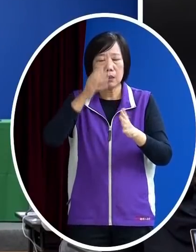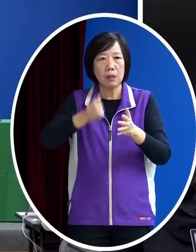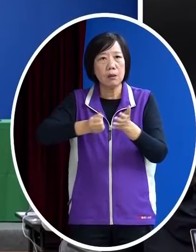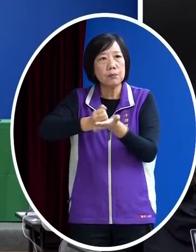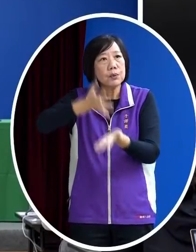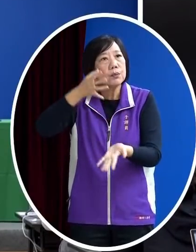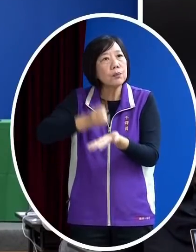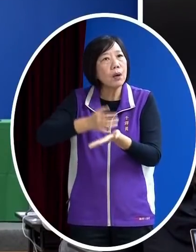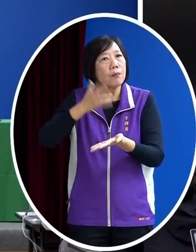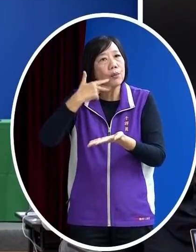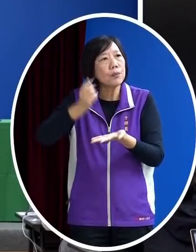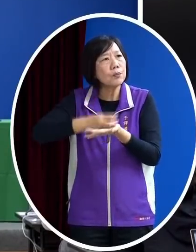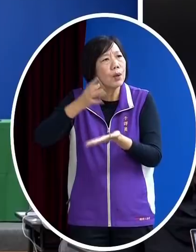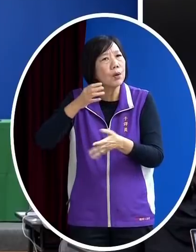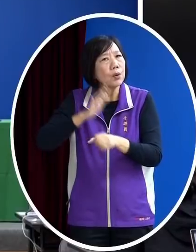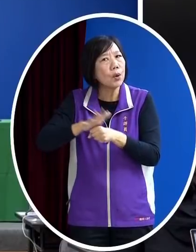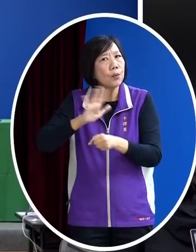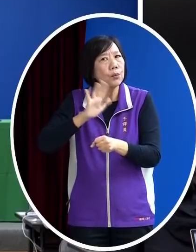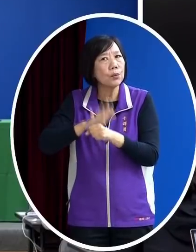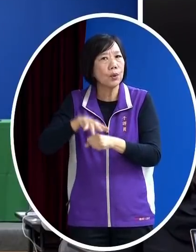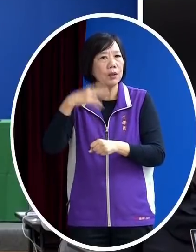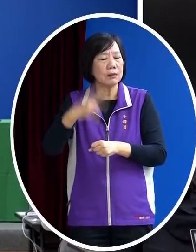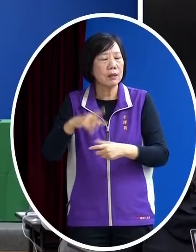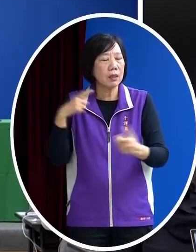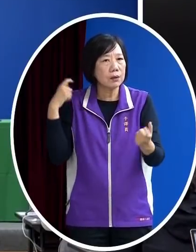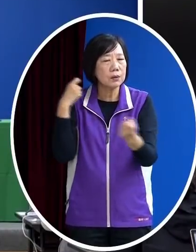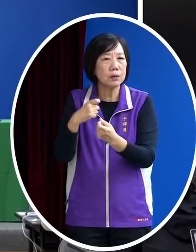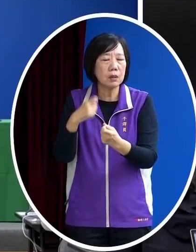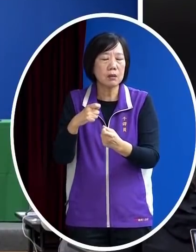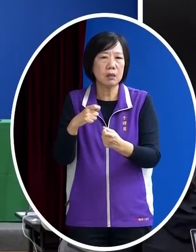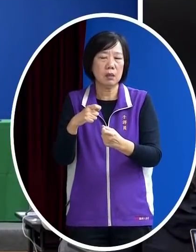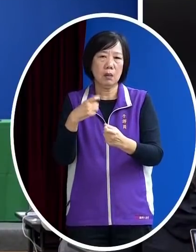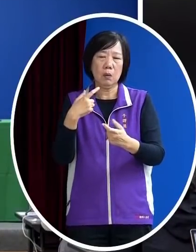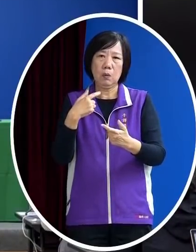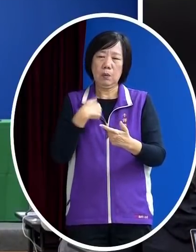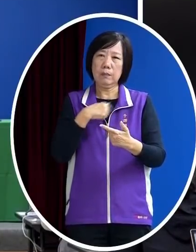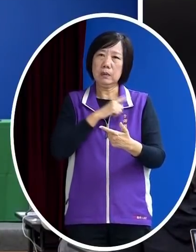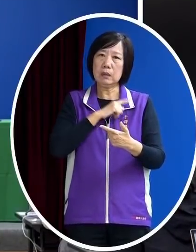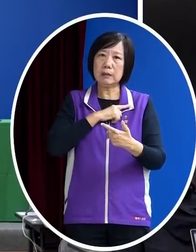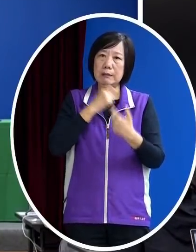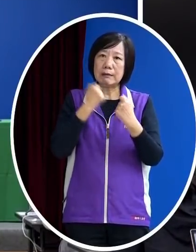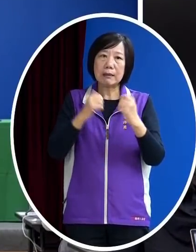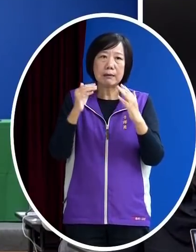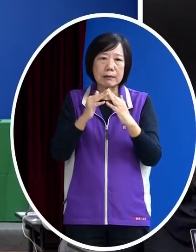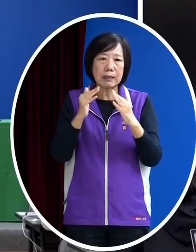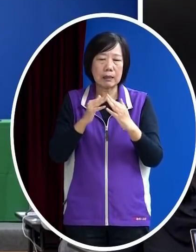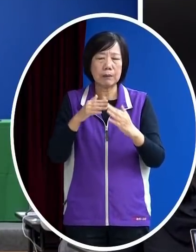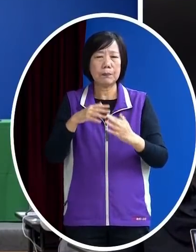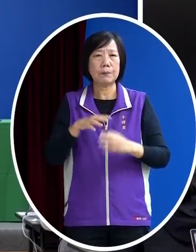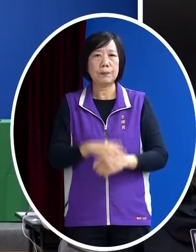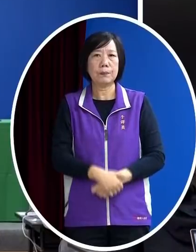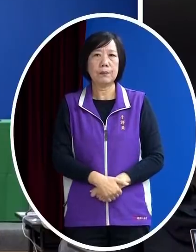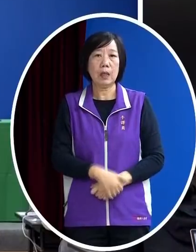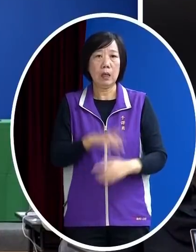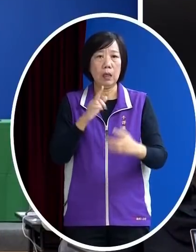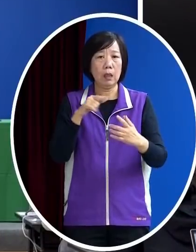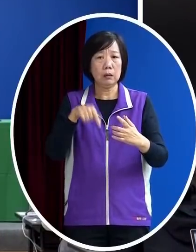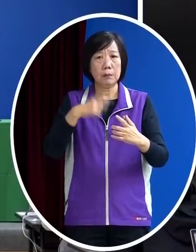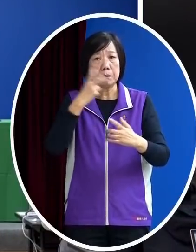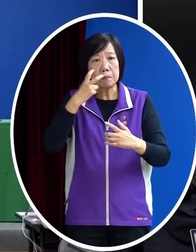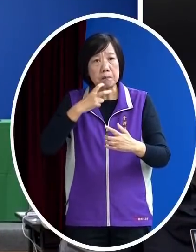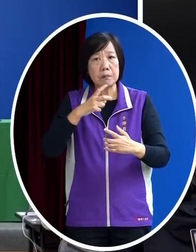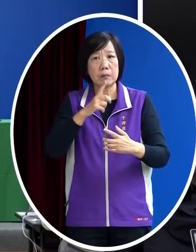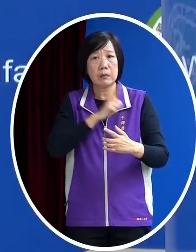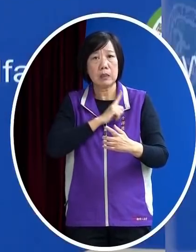有说跨年的时候大家尽量待在家里看电视，看电视的角度也比较好，那指挥中心会不会对外做这样的宣